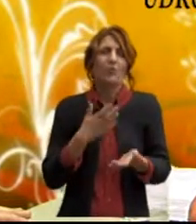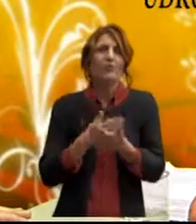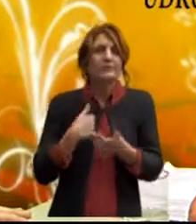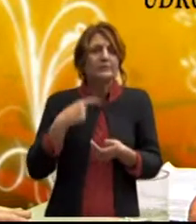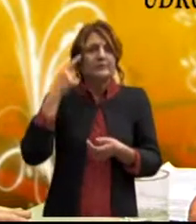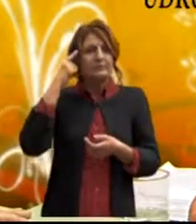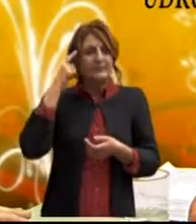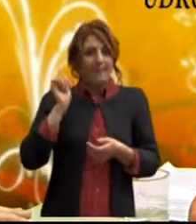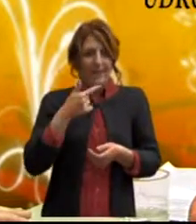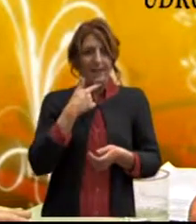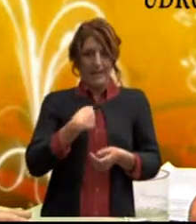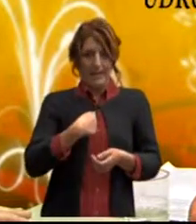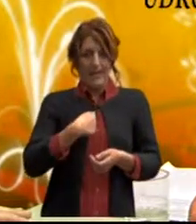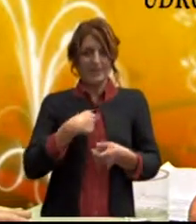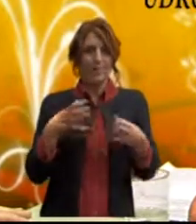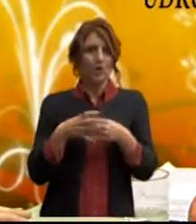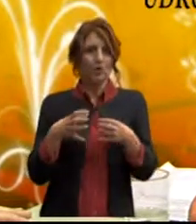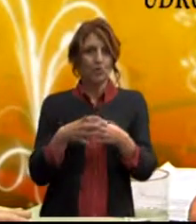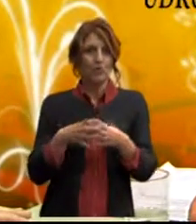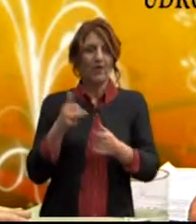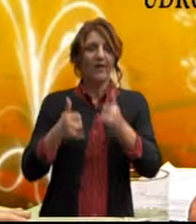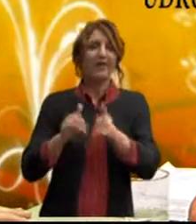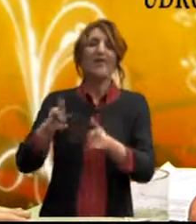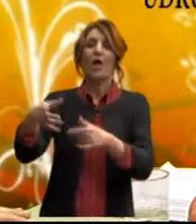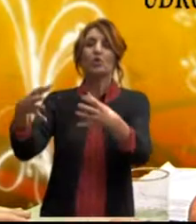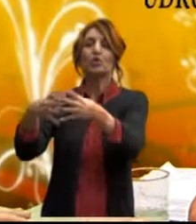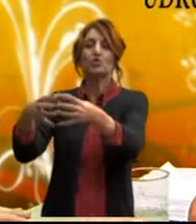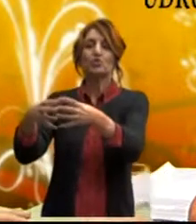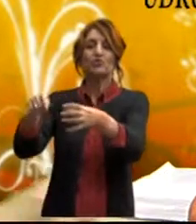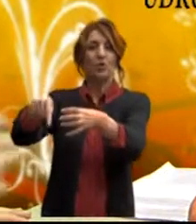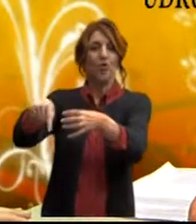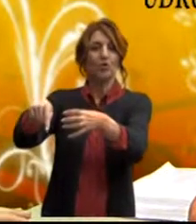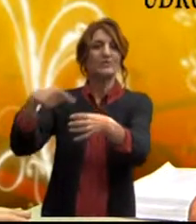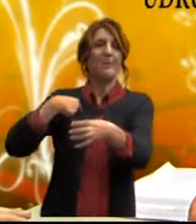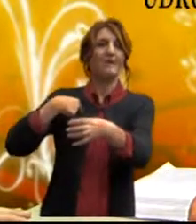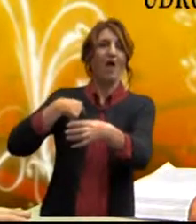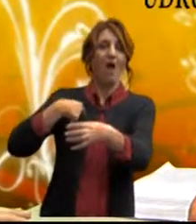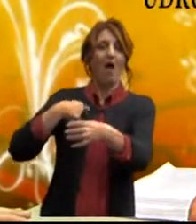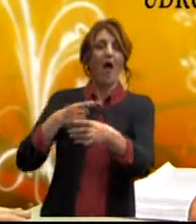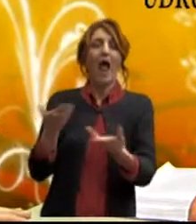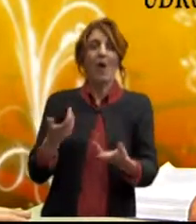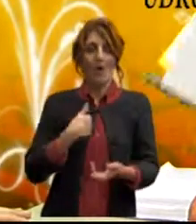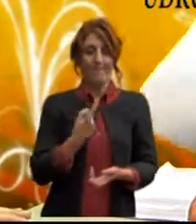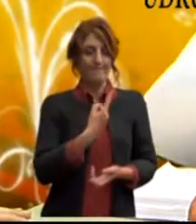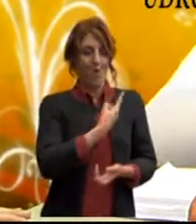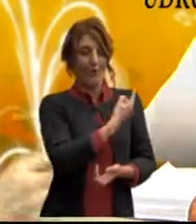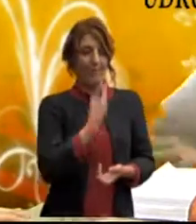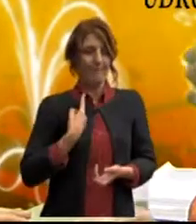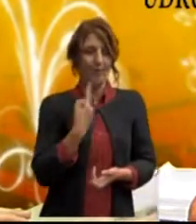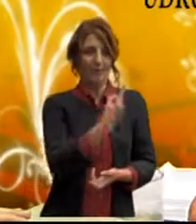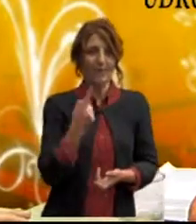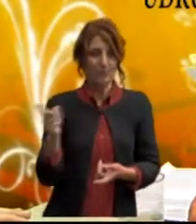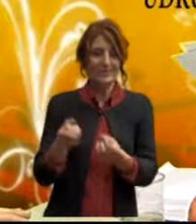ja društvo ili sam društvo ili je društvo ja. To znači, kako bi rekao, pojedinac stvara društvo ili društvo stvara